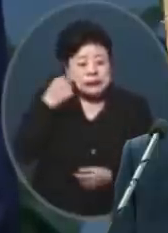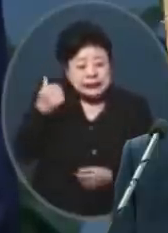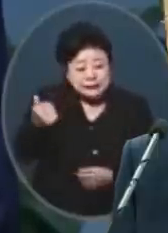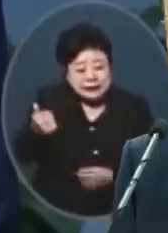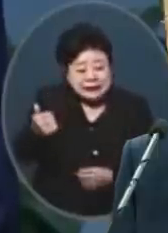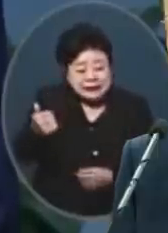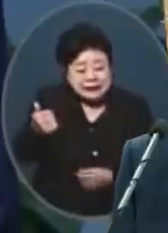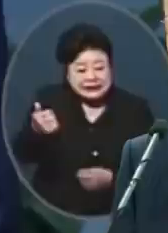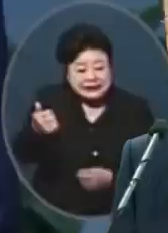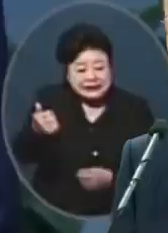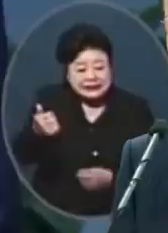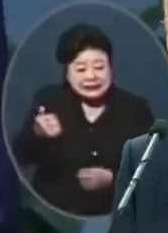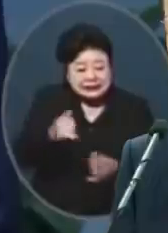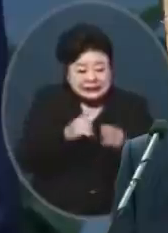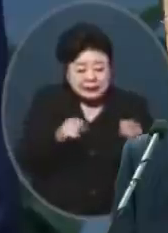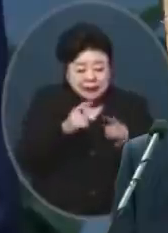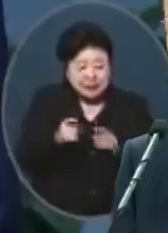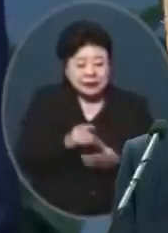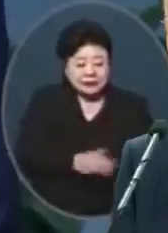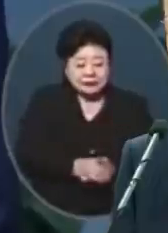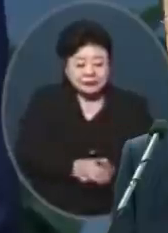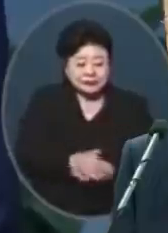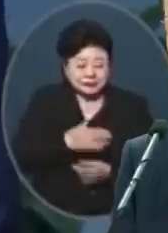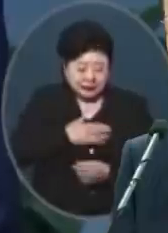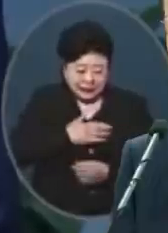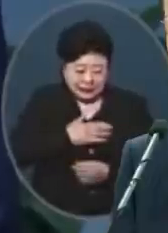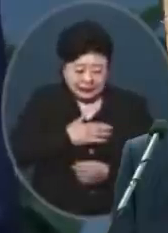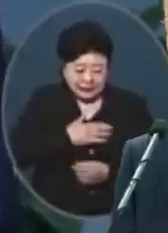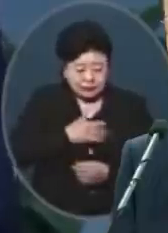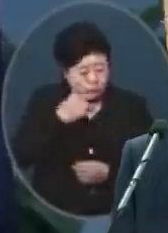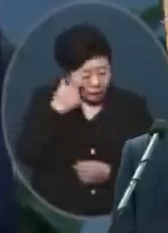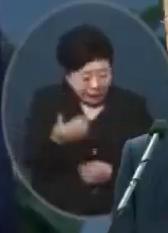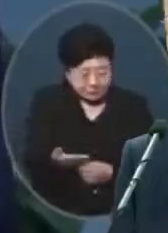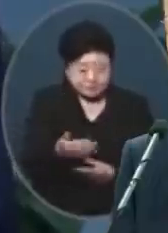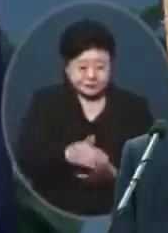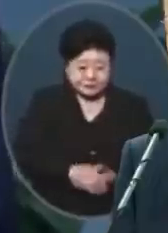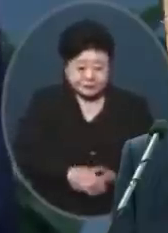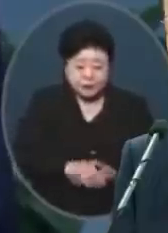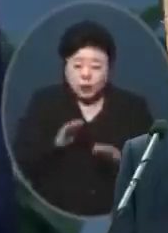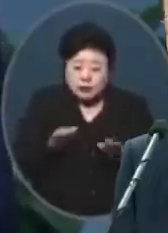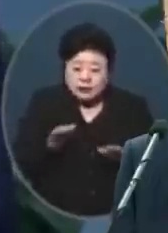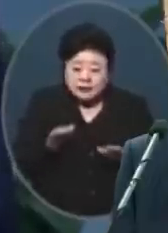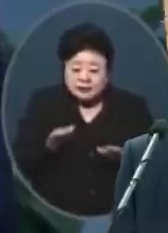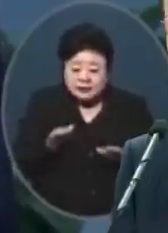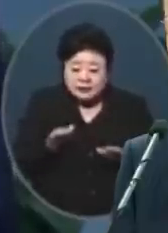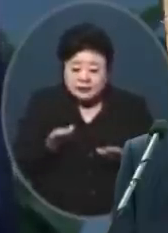목사님이 그 당광부를 내가 하나 묻겠습니다 오늘